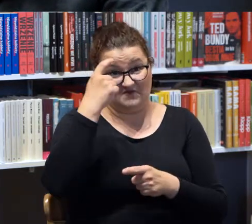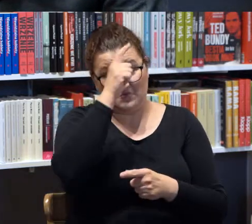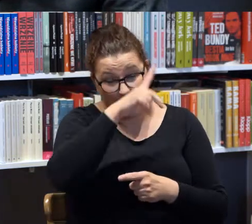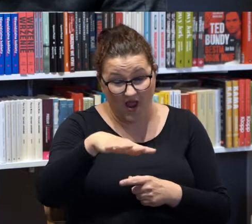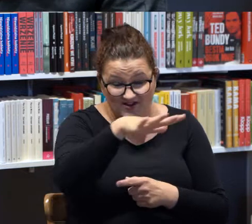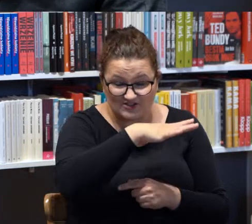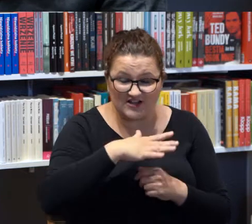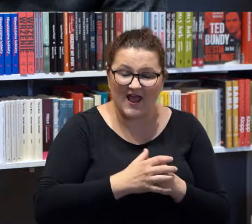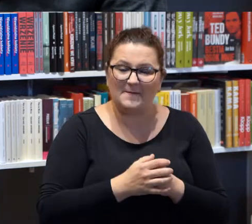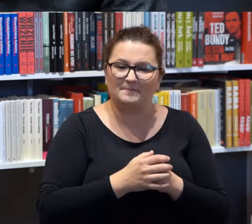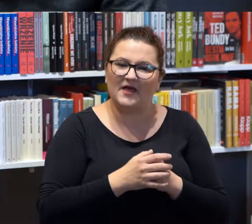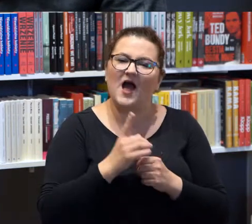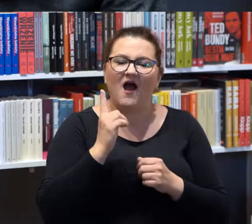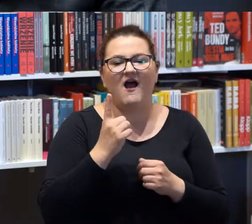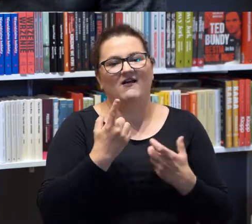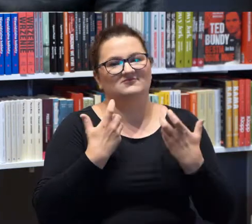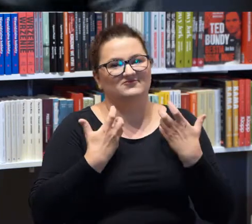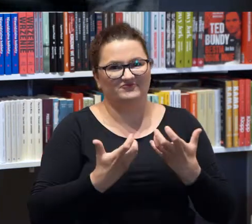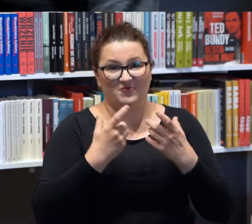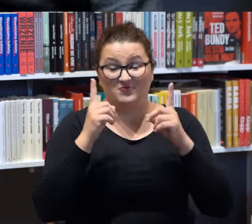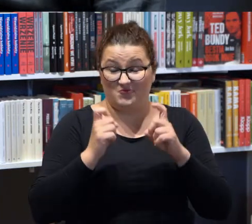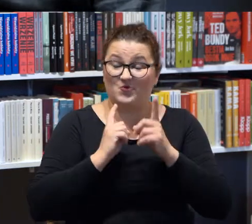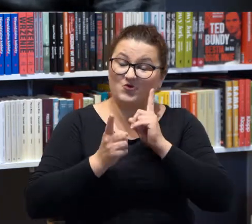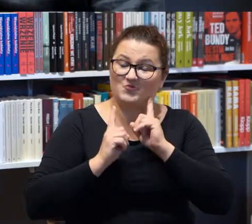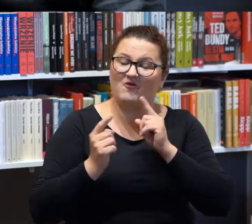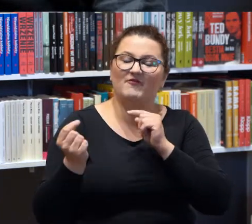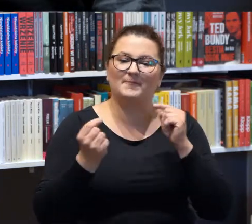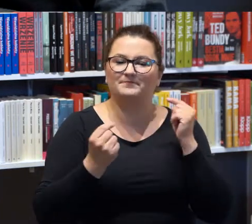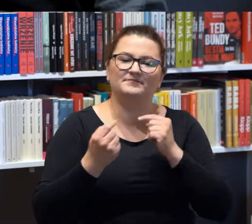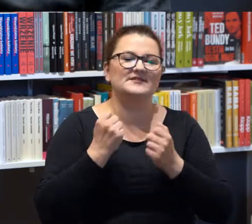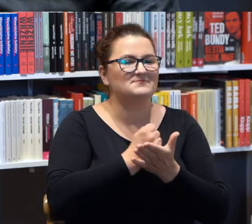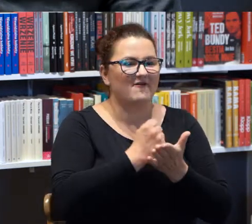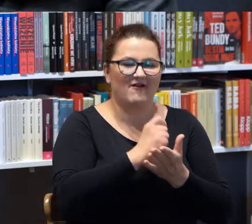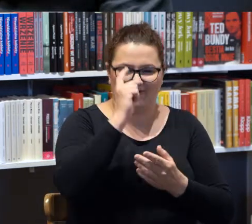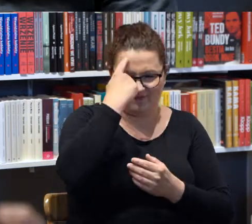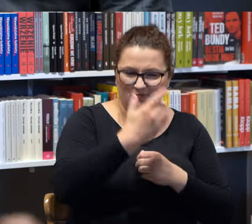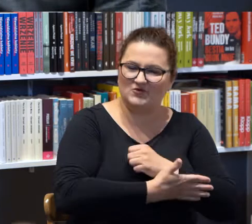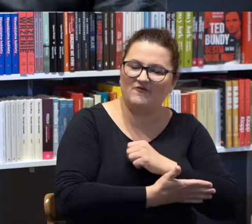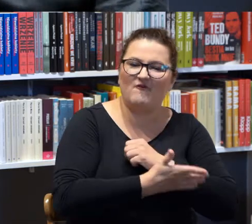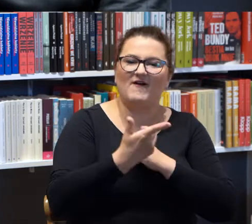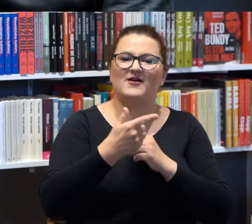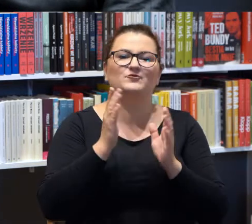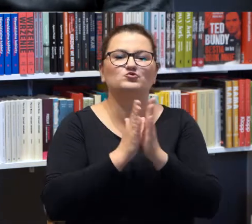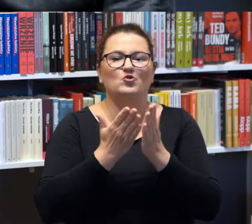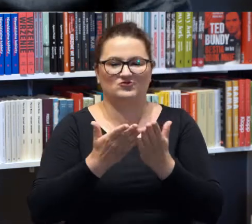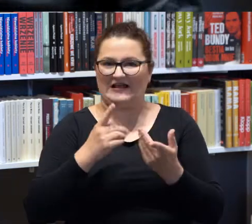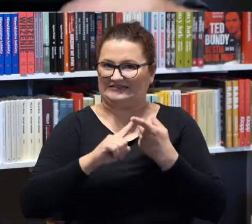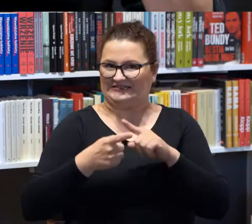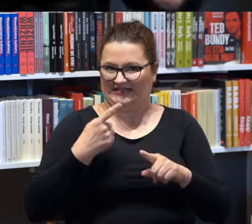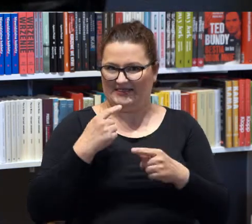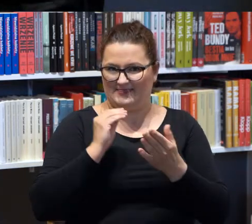społecznie. Ale chciałbym rozpocząć naszą rozmowę od sprawy podstawowej, to znaczy od tego, jak ta książka jest napisana.